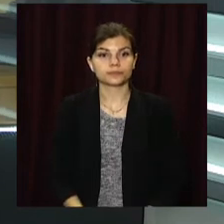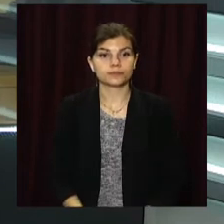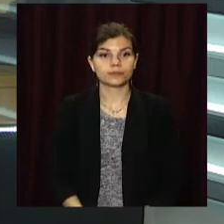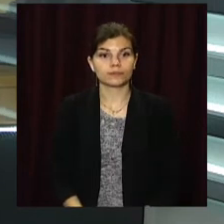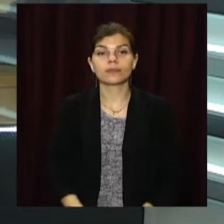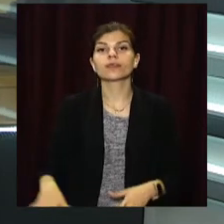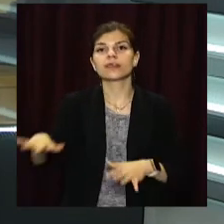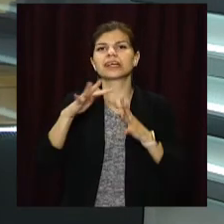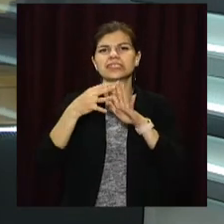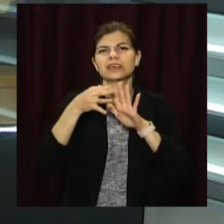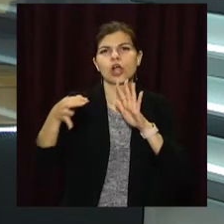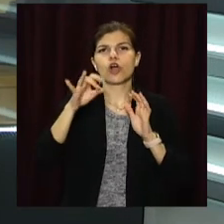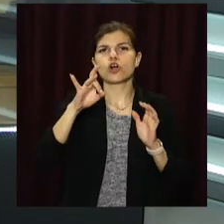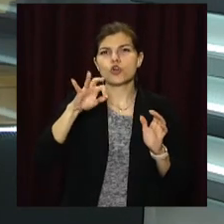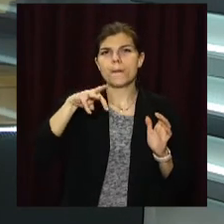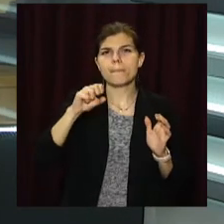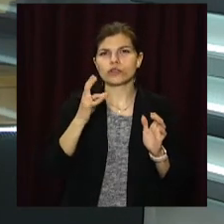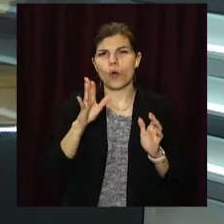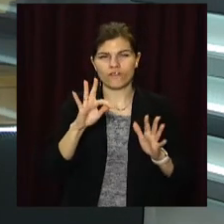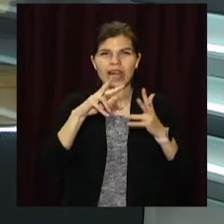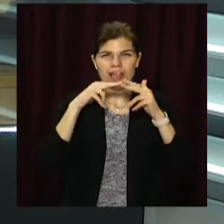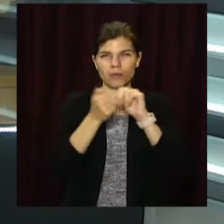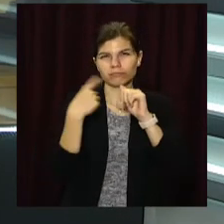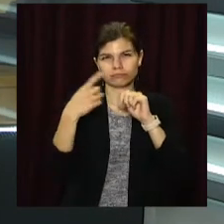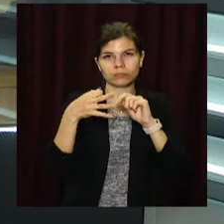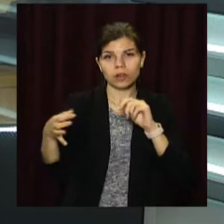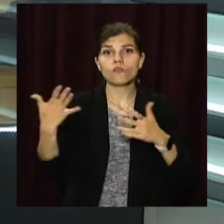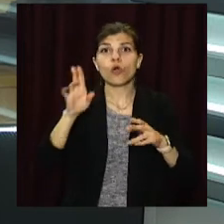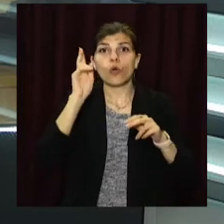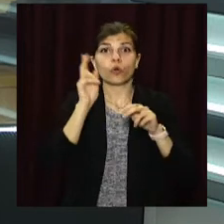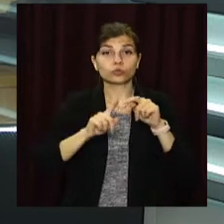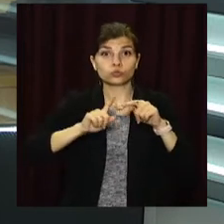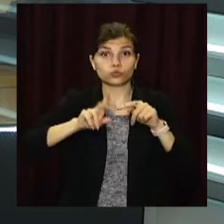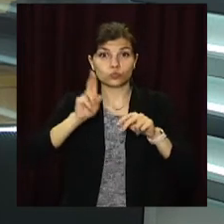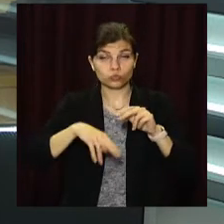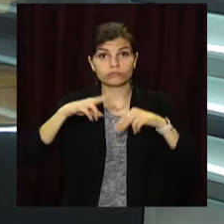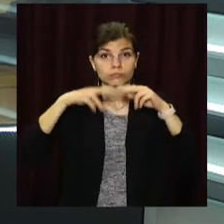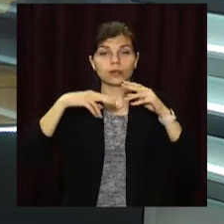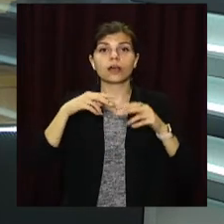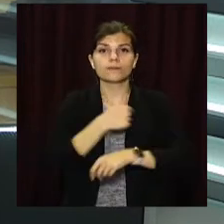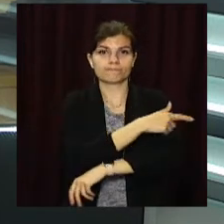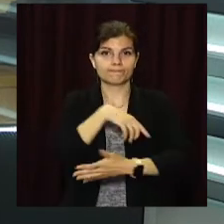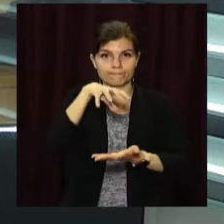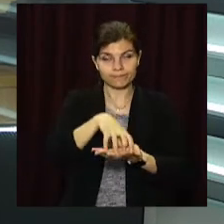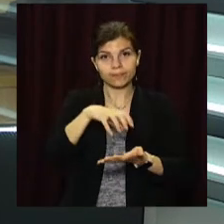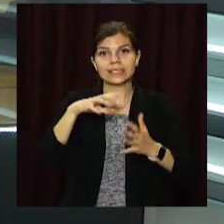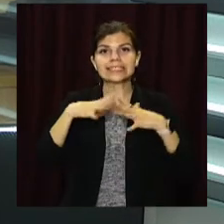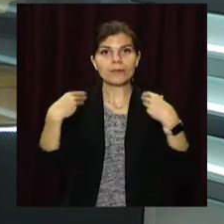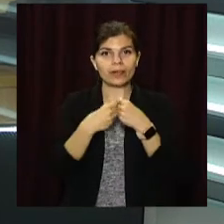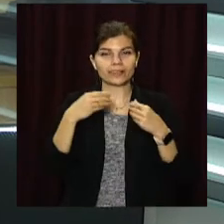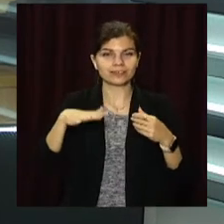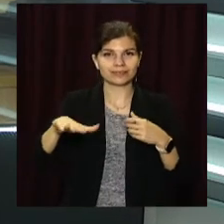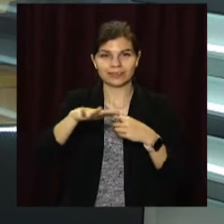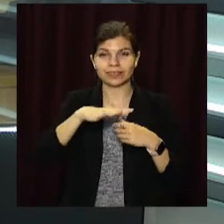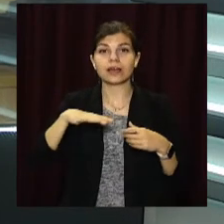У Романковому в одному з районів Кам'янського завершується будівництво першої амбулаторії сімейної медицини. Будівлю звели